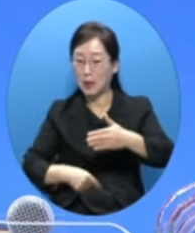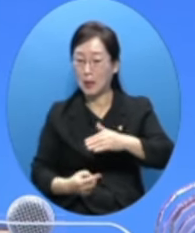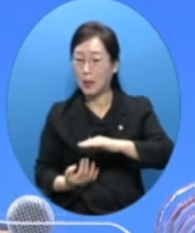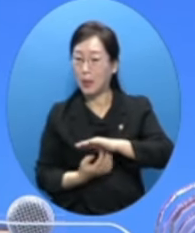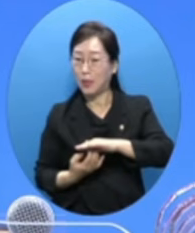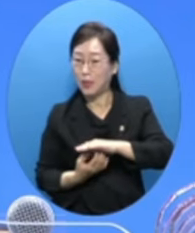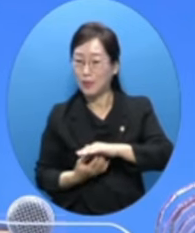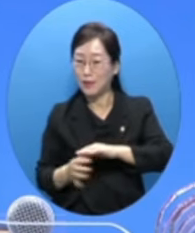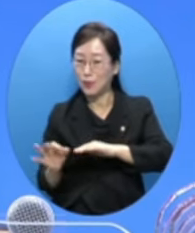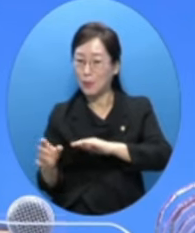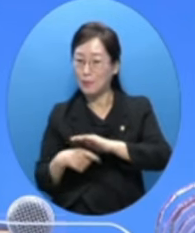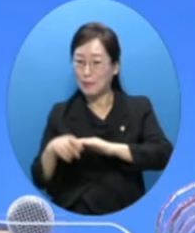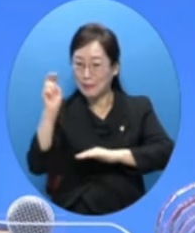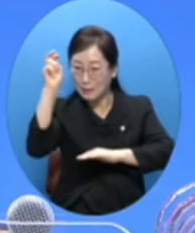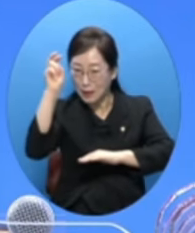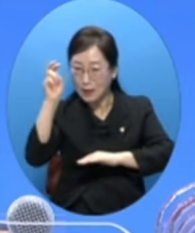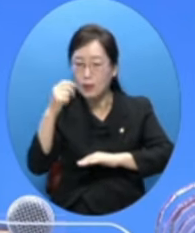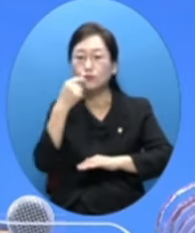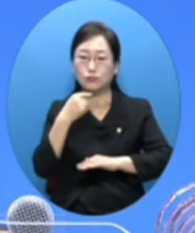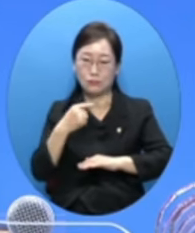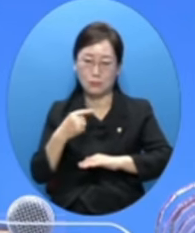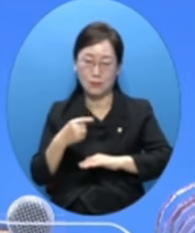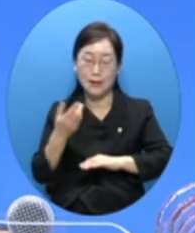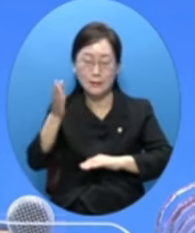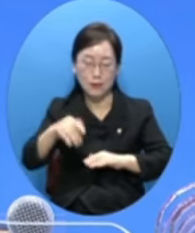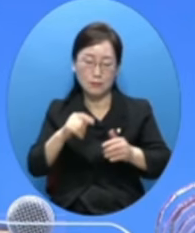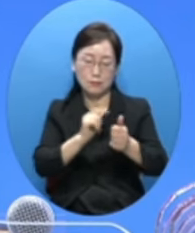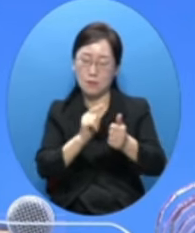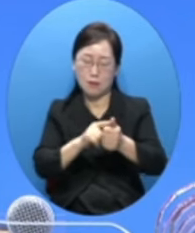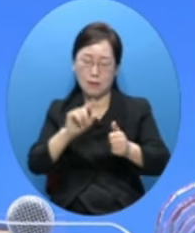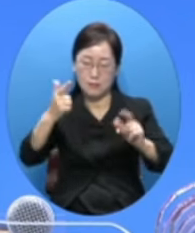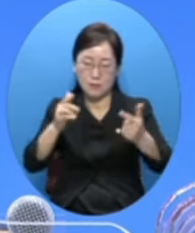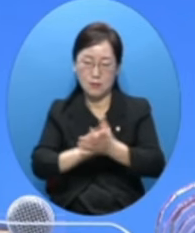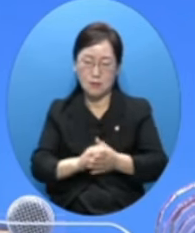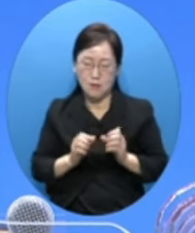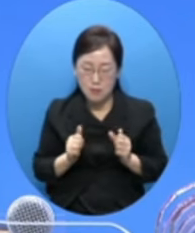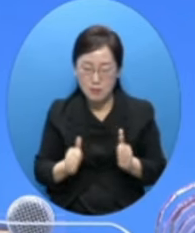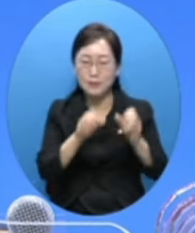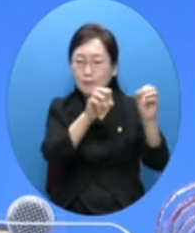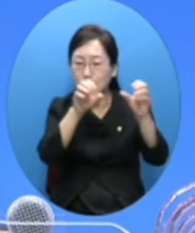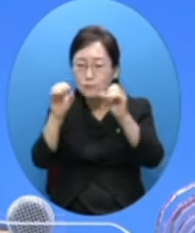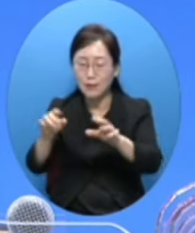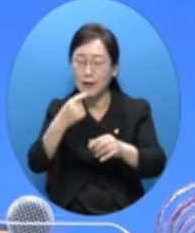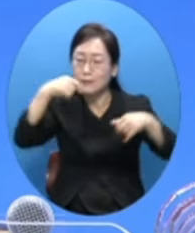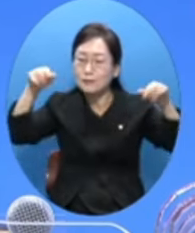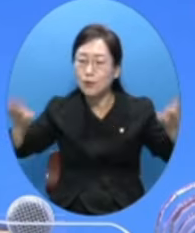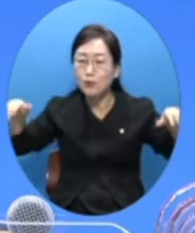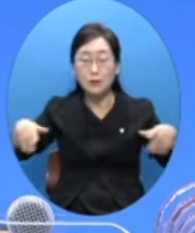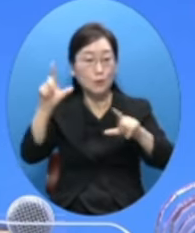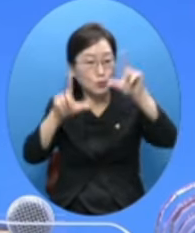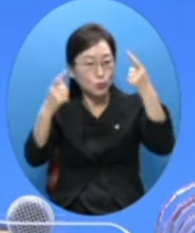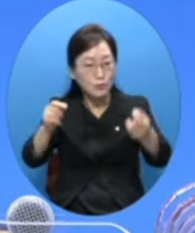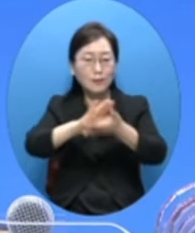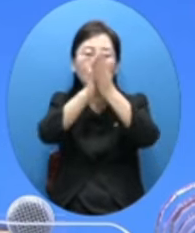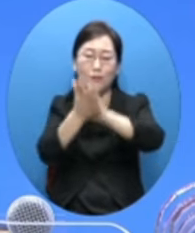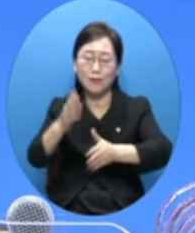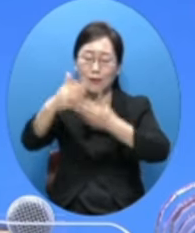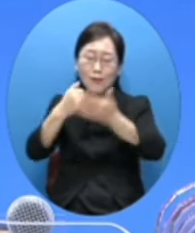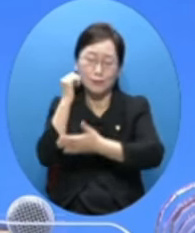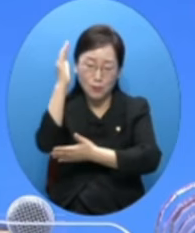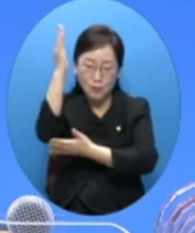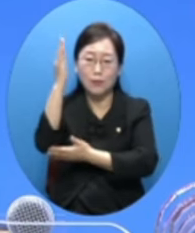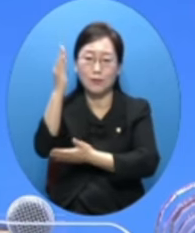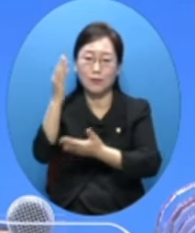두려워했는데 정말 그는 열심히 나가서 복음을 전하고 천사가 변화돼서 하나님 영원에 살았습니다.